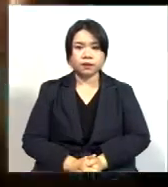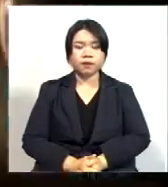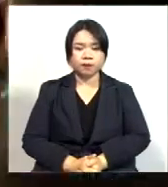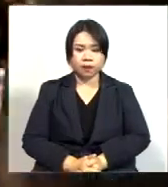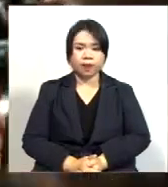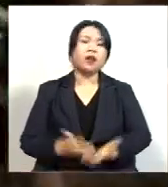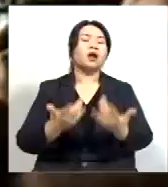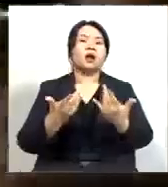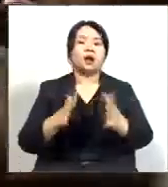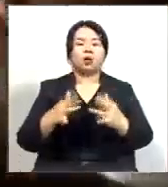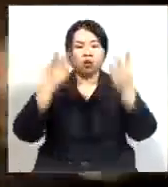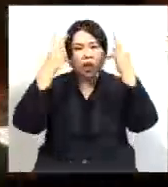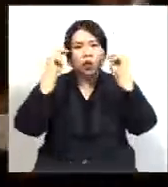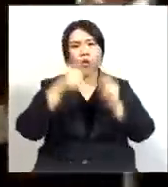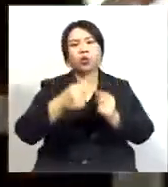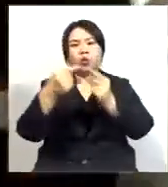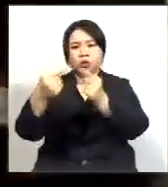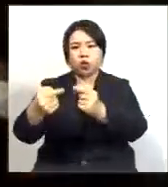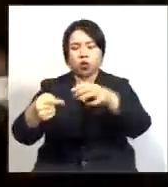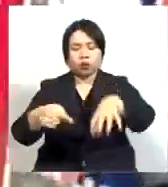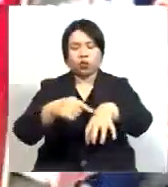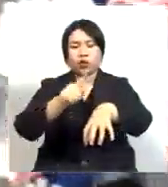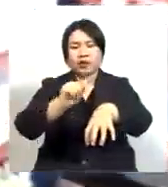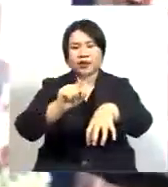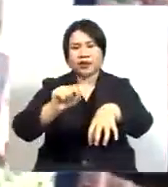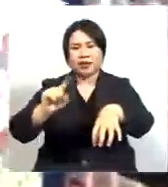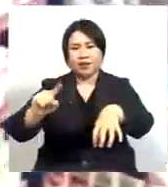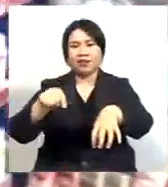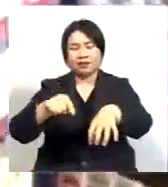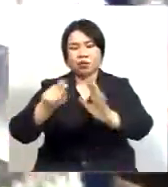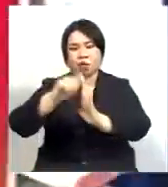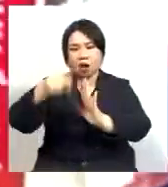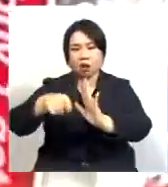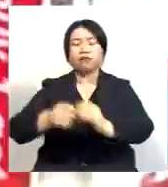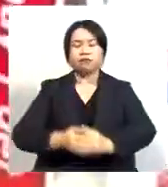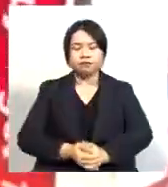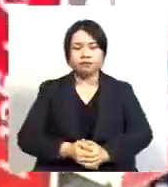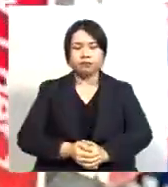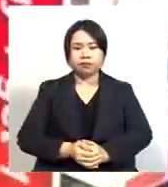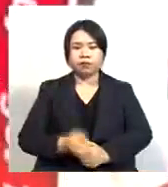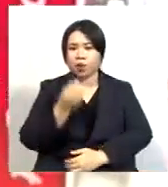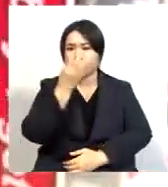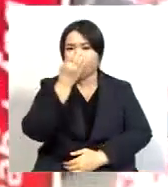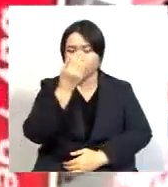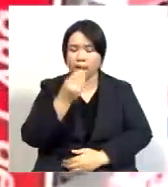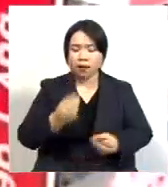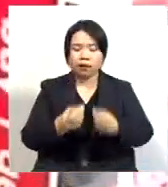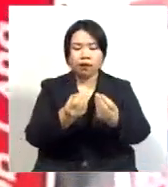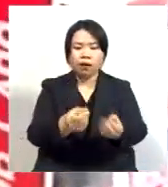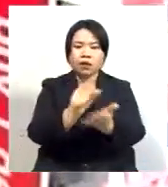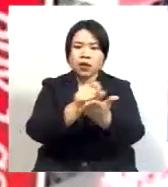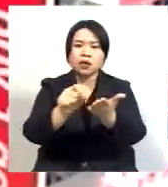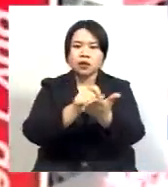ค่ะจากนั้นนายกรัฐมนตรีค่ะได้เดินทางไปยังศูนย์การค้าเทอร์มินอล21โคราชเพื่อวางดอกไม้และเขียนข้อความแสดงอ